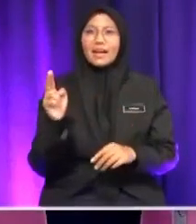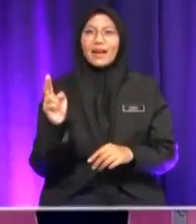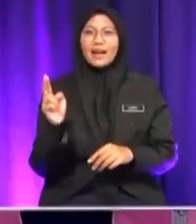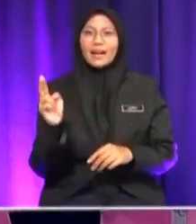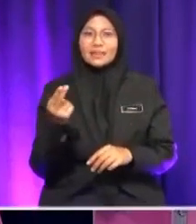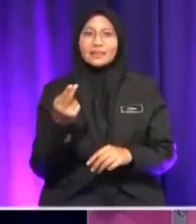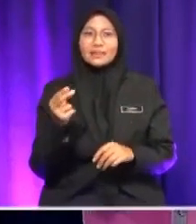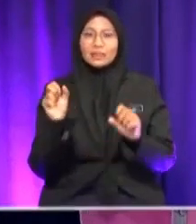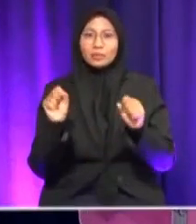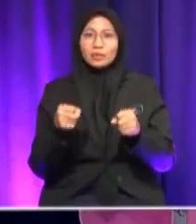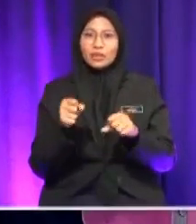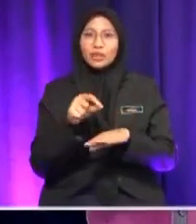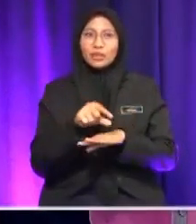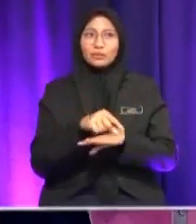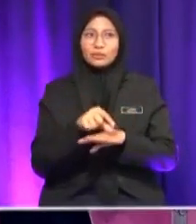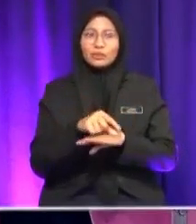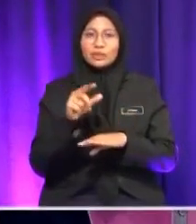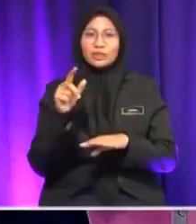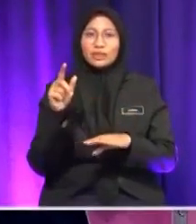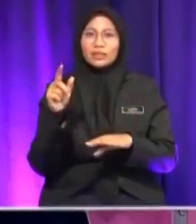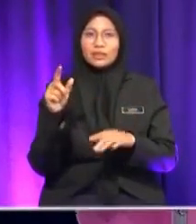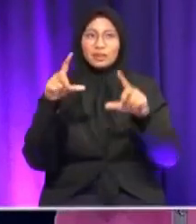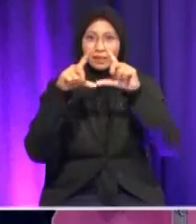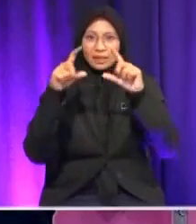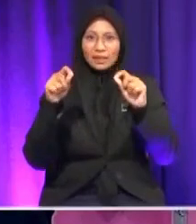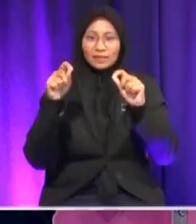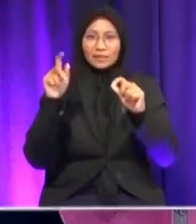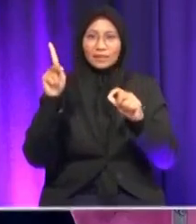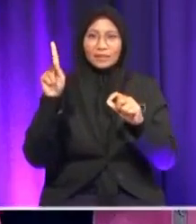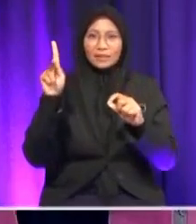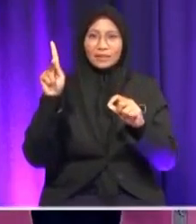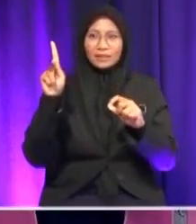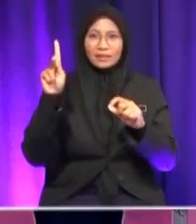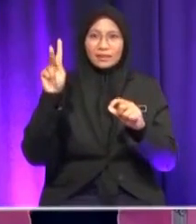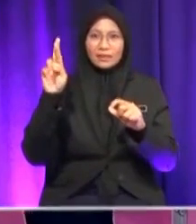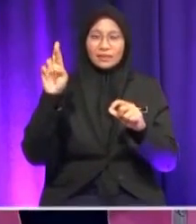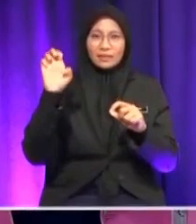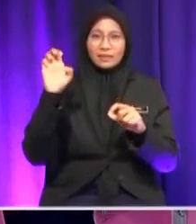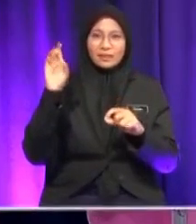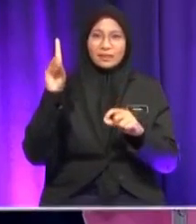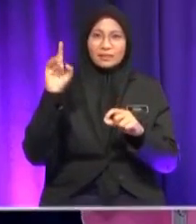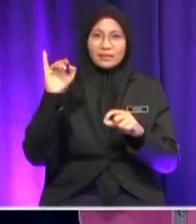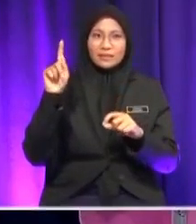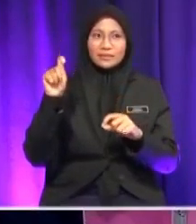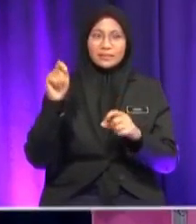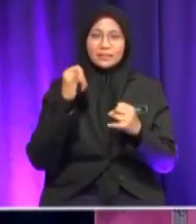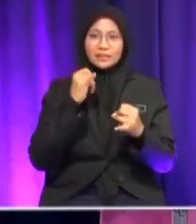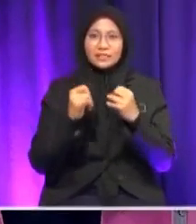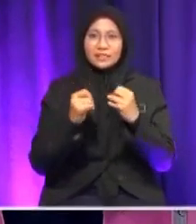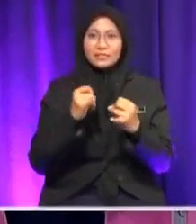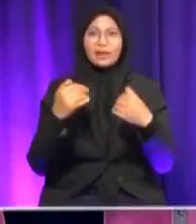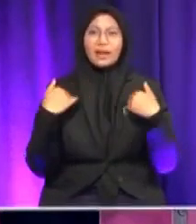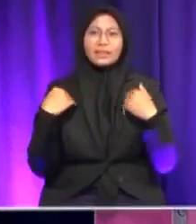kredit dalam situasi memang kita kecemasan. Kecemasan, betul. Dalam situasi lain, jangan kita swipe